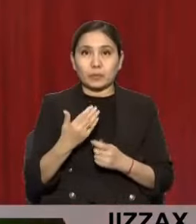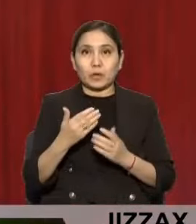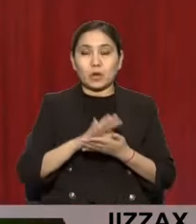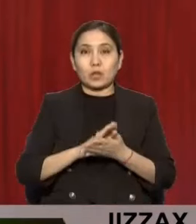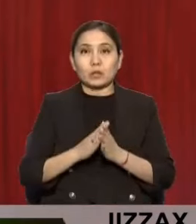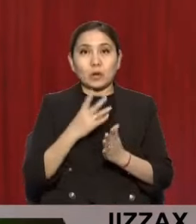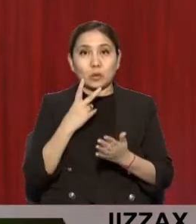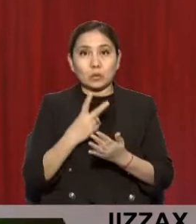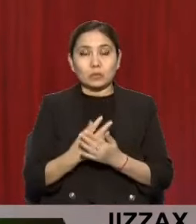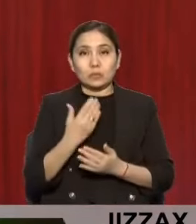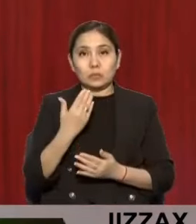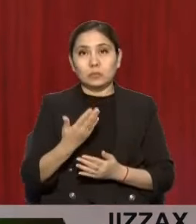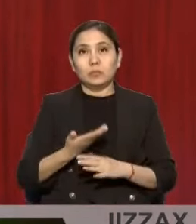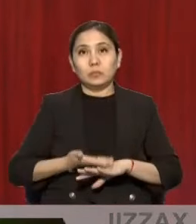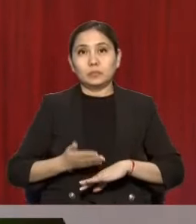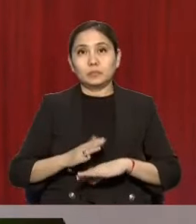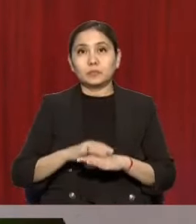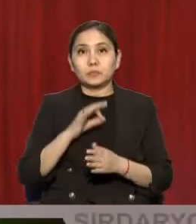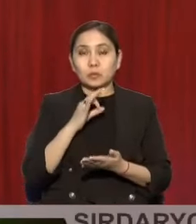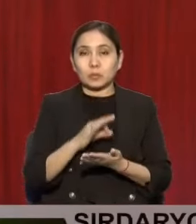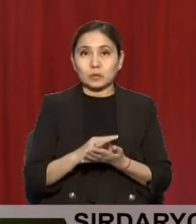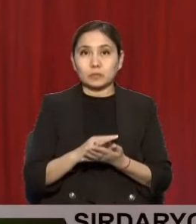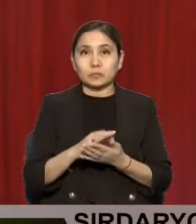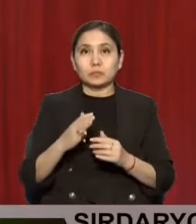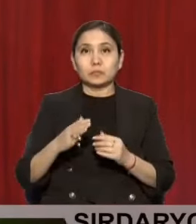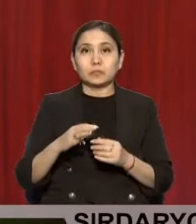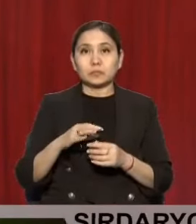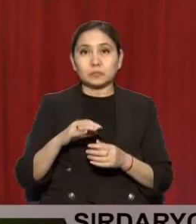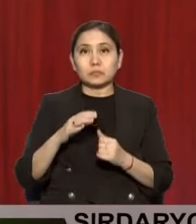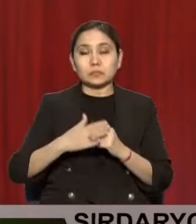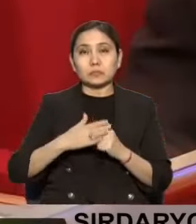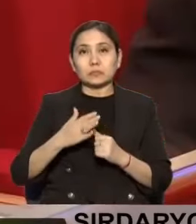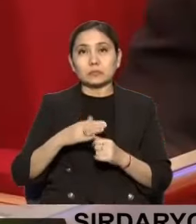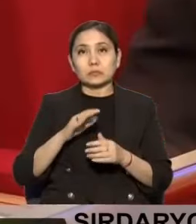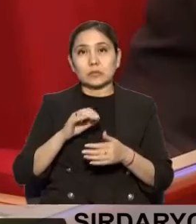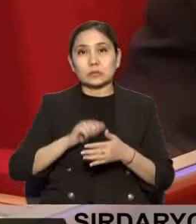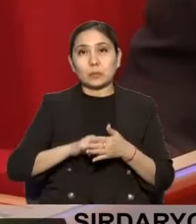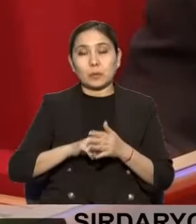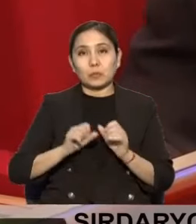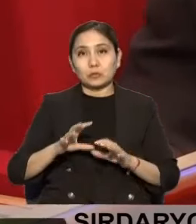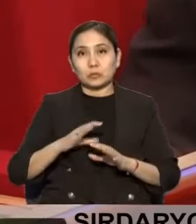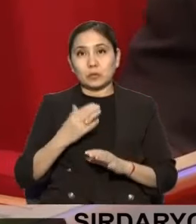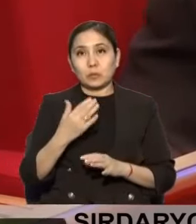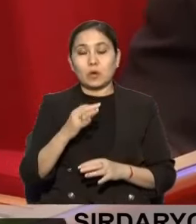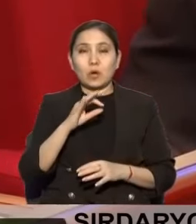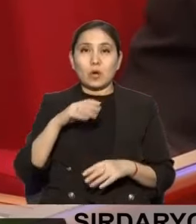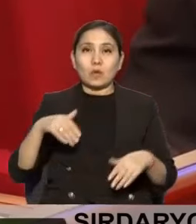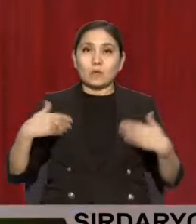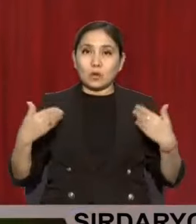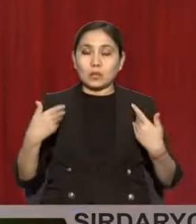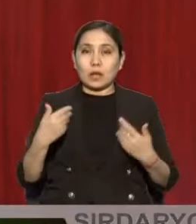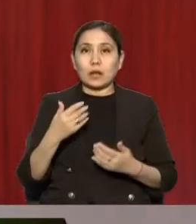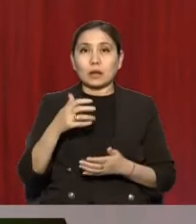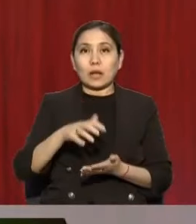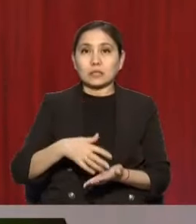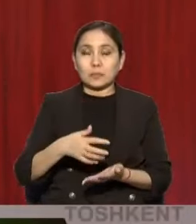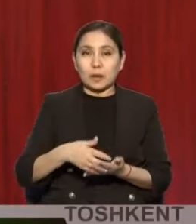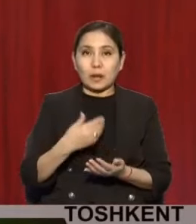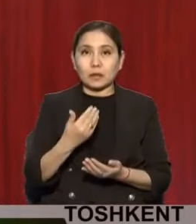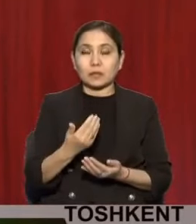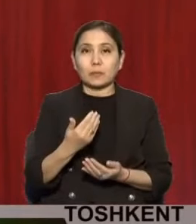deb topilib, og'irroq javobgarlikka sabab bo'lishi nazarda tutilmoqda. Ikkinchidan, foydali qazilmalarni ruxsatsiz qazib olish